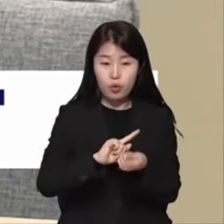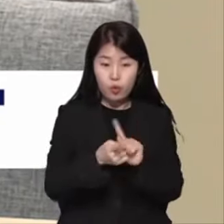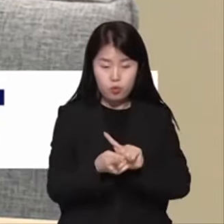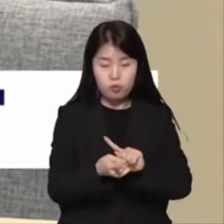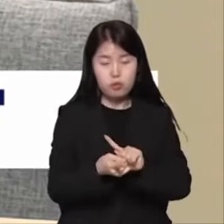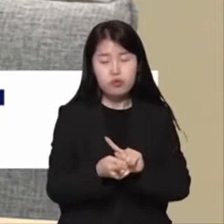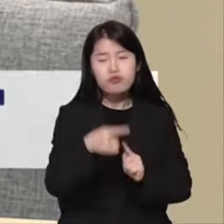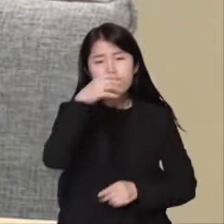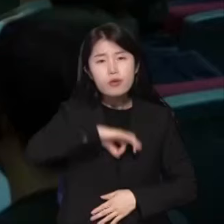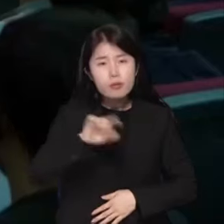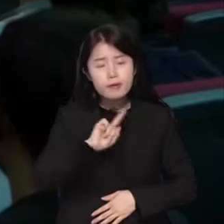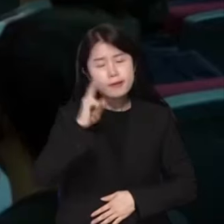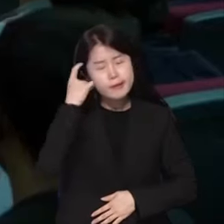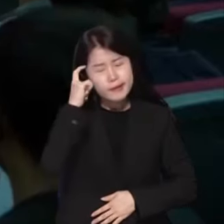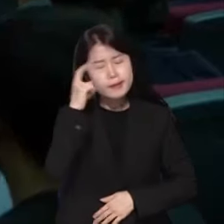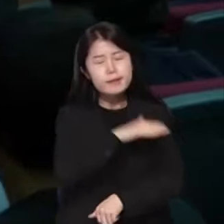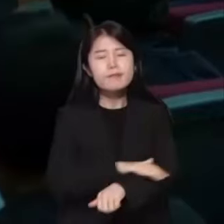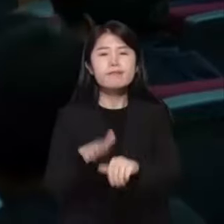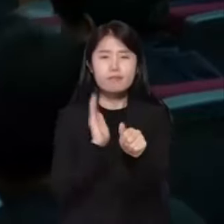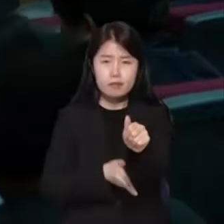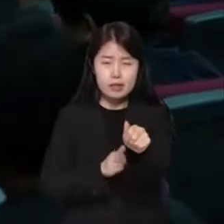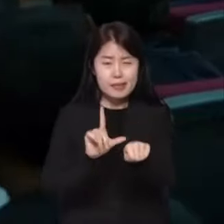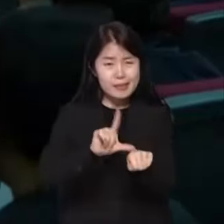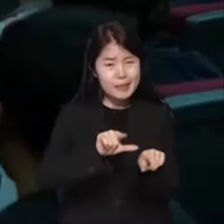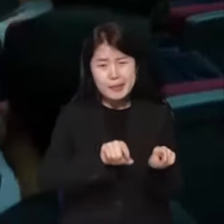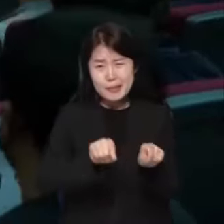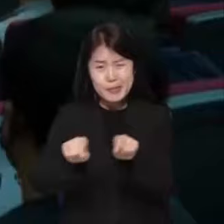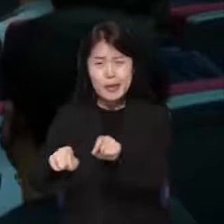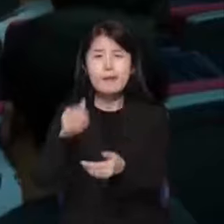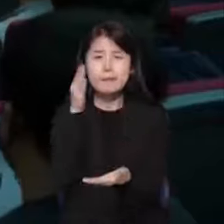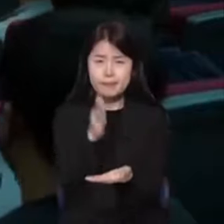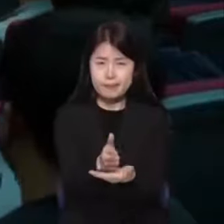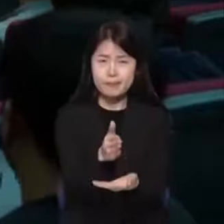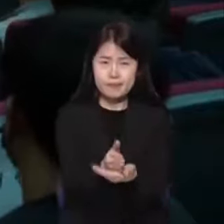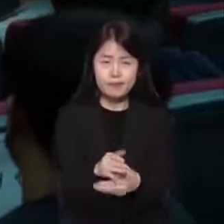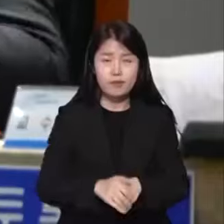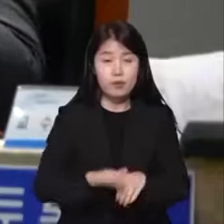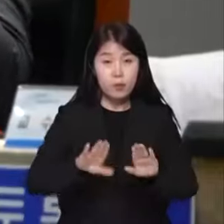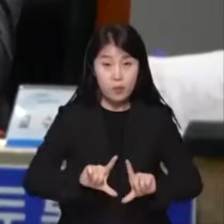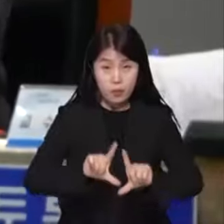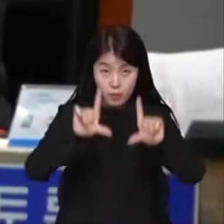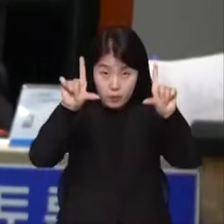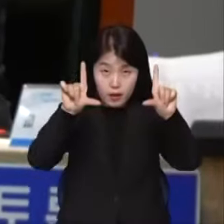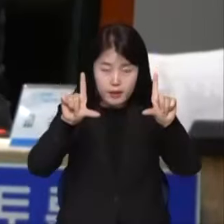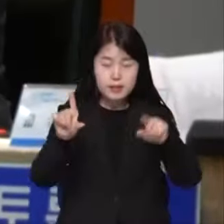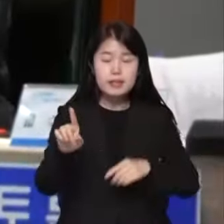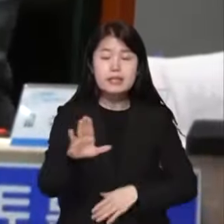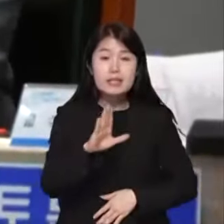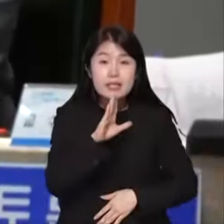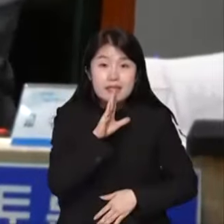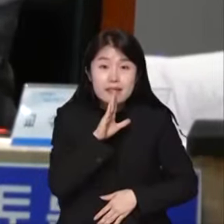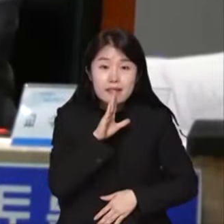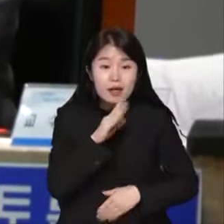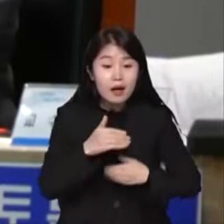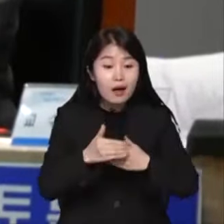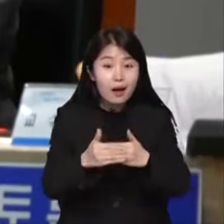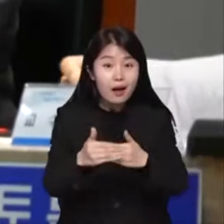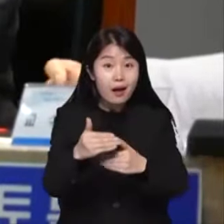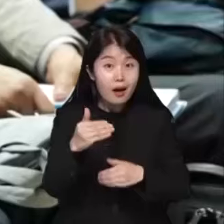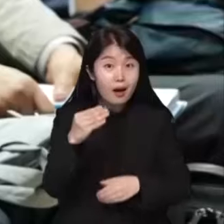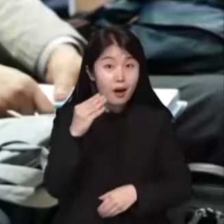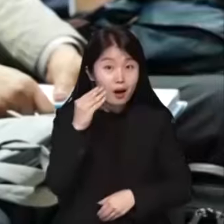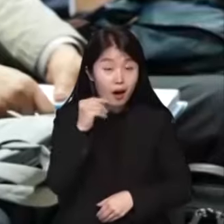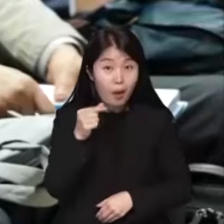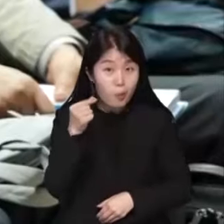생각해달라고 요청했습니다. 더 이상 시간을 끌어서는 안 된다며 올해 안에 의미 있는 진전이 없다면 예고했던